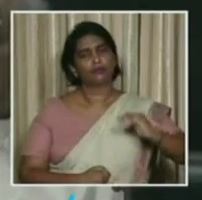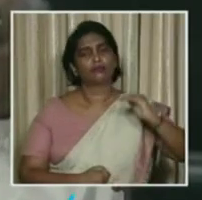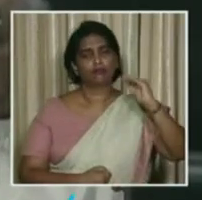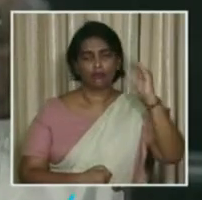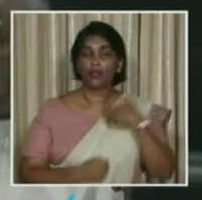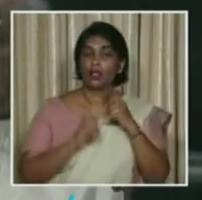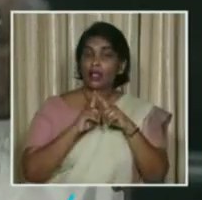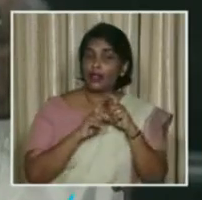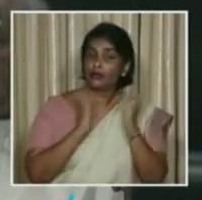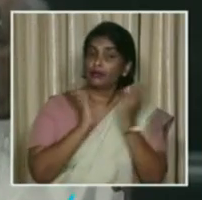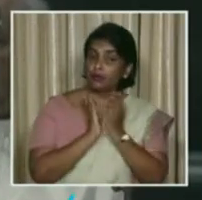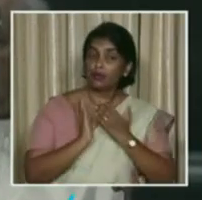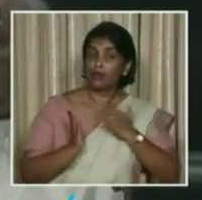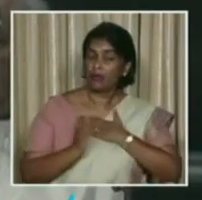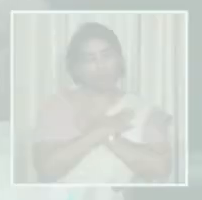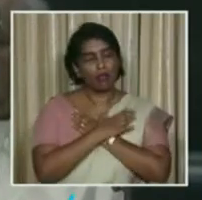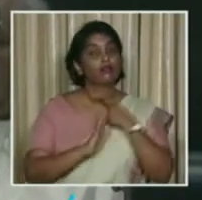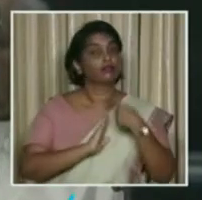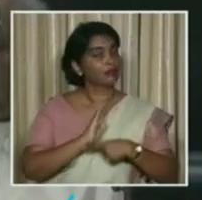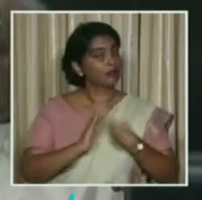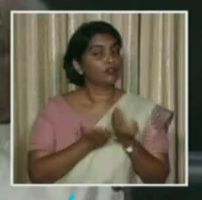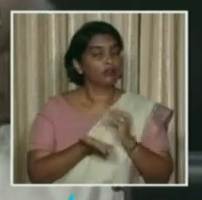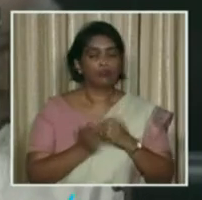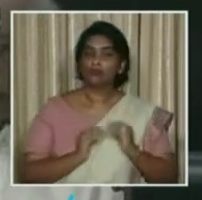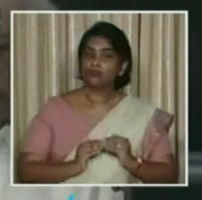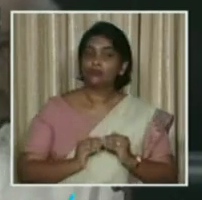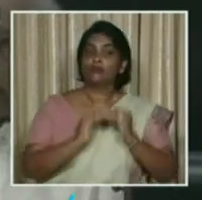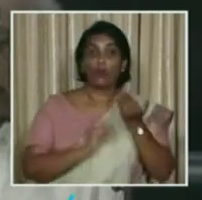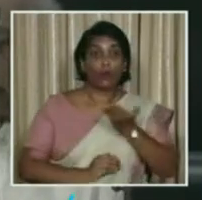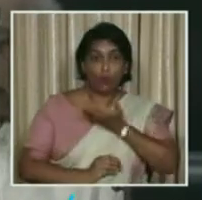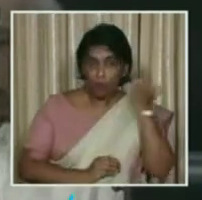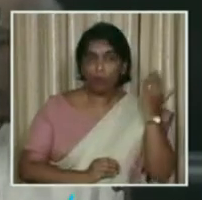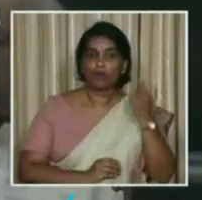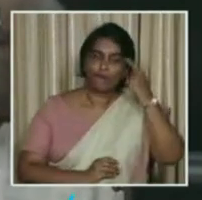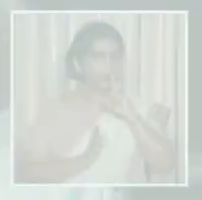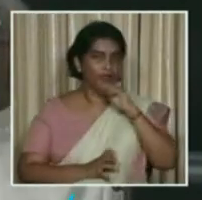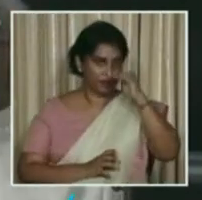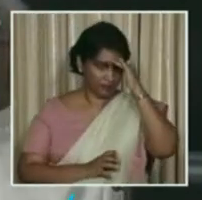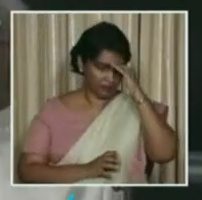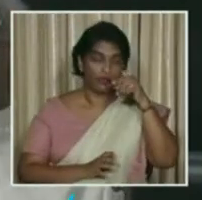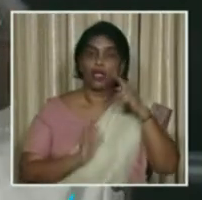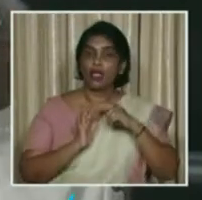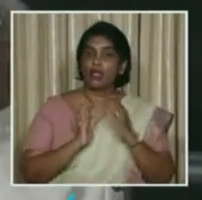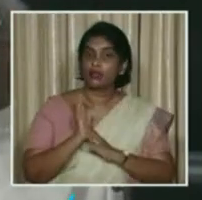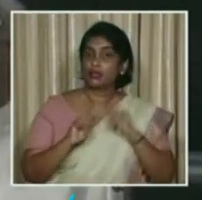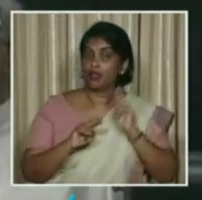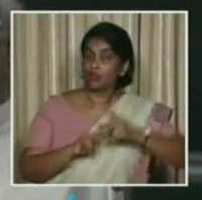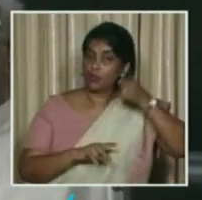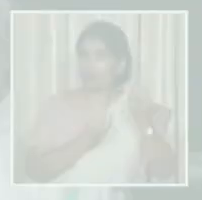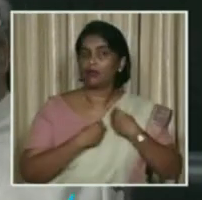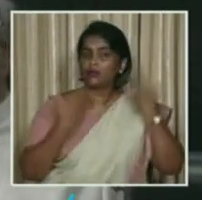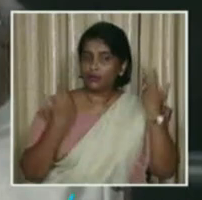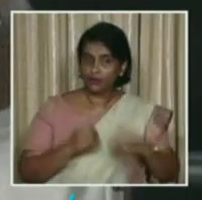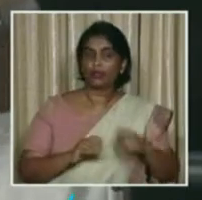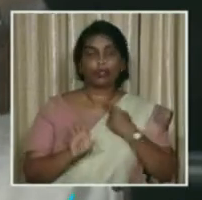මම අධ්‍යාපන ලැබුව මගේ ආදරණීය රට යලි ගොඩ ගන්න මට පුළුවන් කියා විශ්වාසය විතරයි IMF එකඟතාවයේ ලැබීමත්